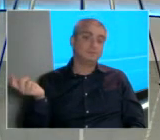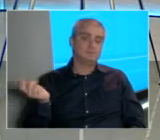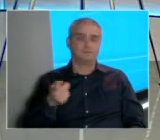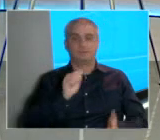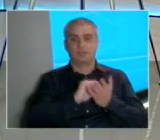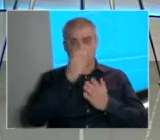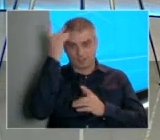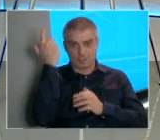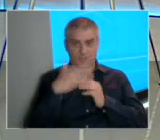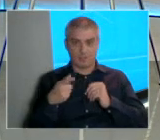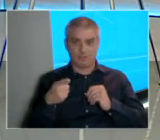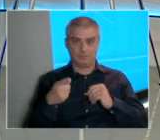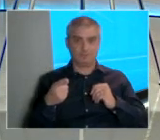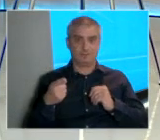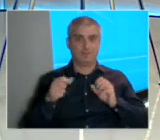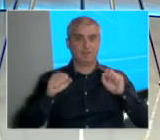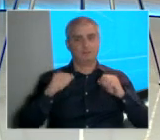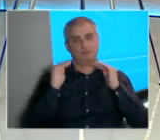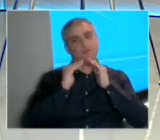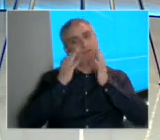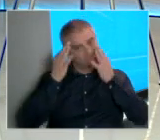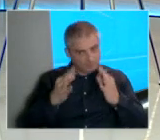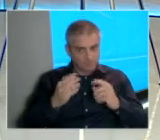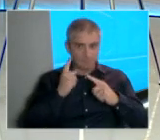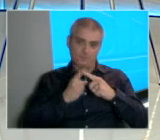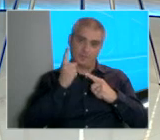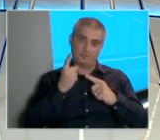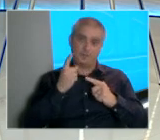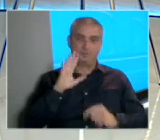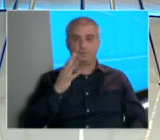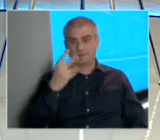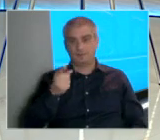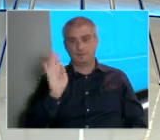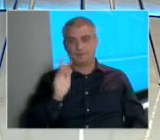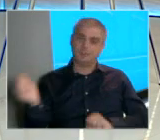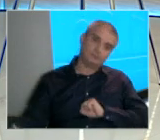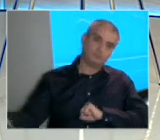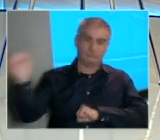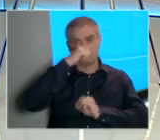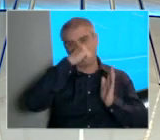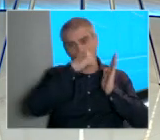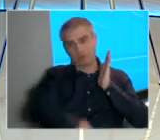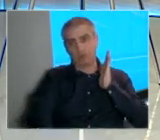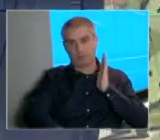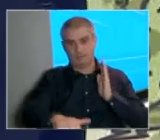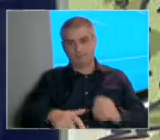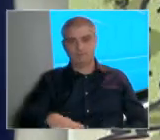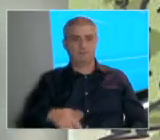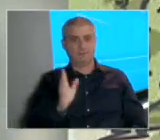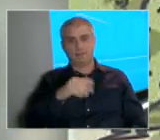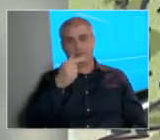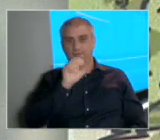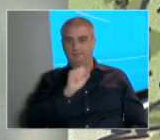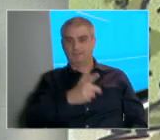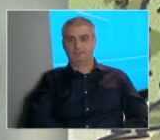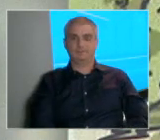בידיעות אחרונות, הנשיאות תפורה לחבול, כאשר נתניהו בעצם מפרק מסעית זבל על גדעון